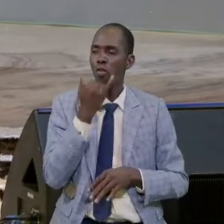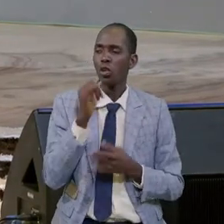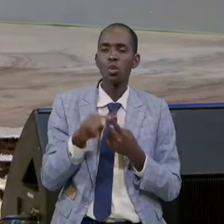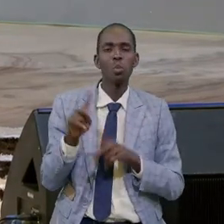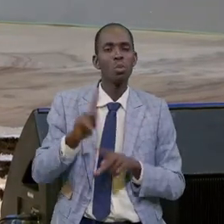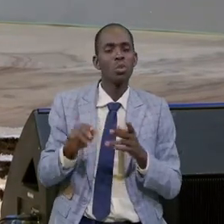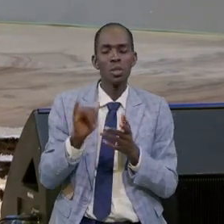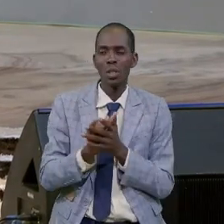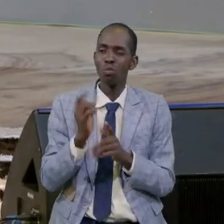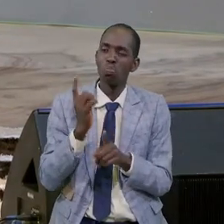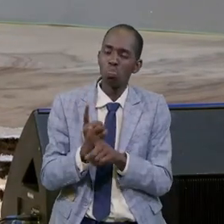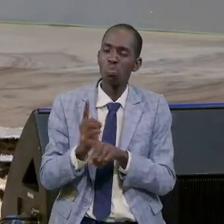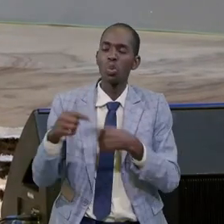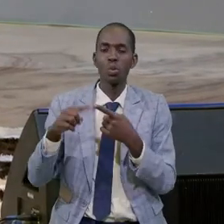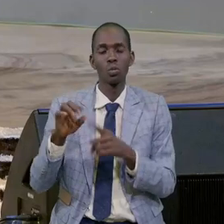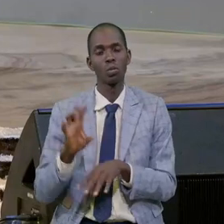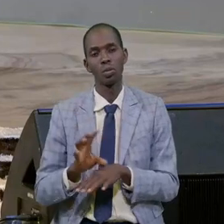nominaux.